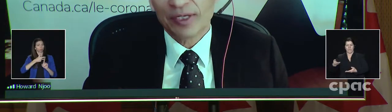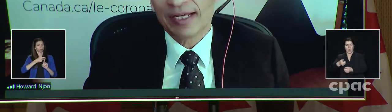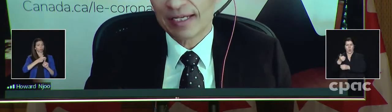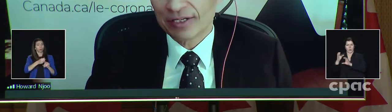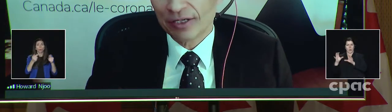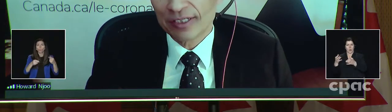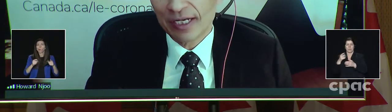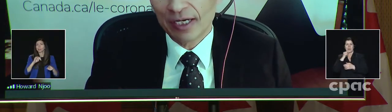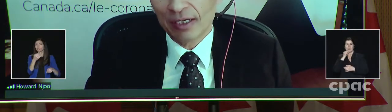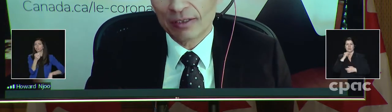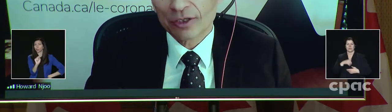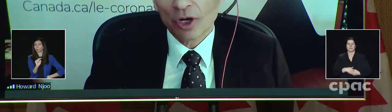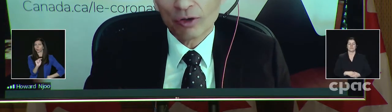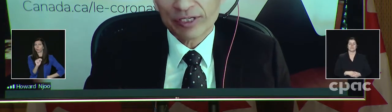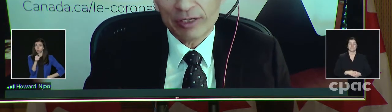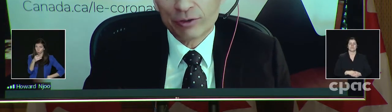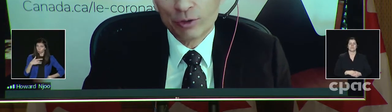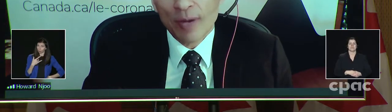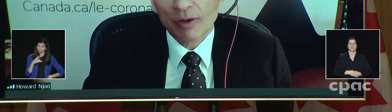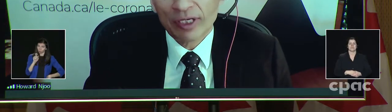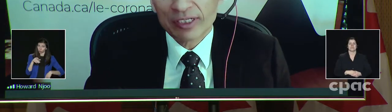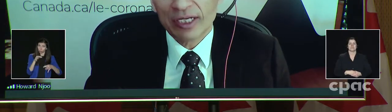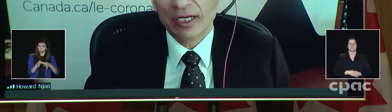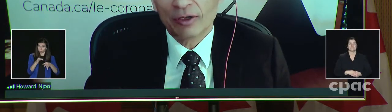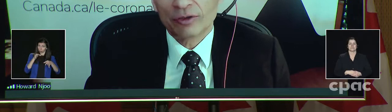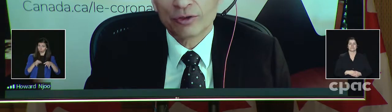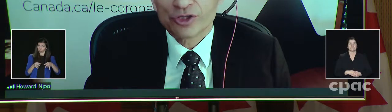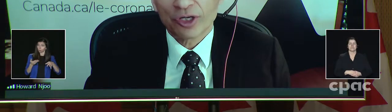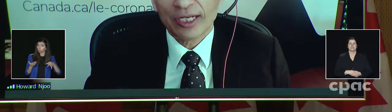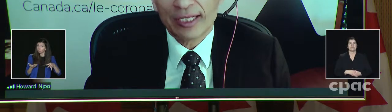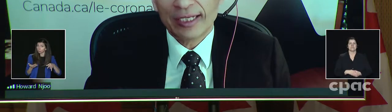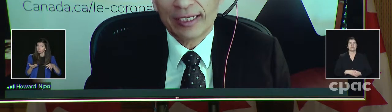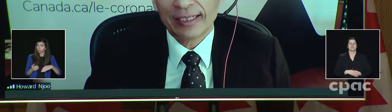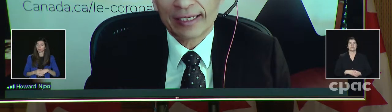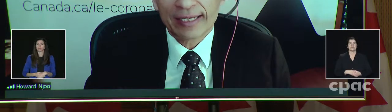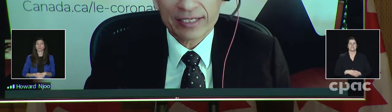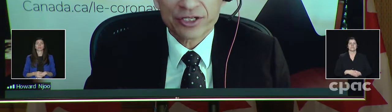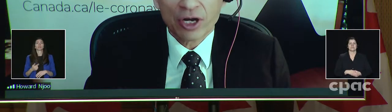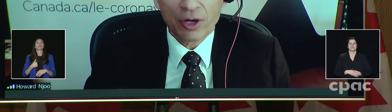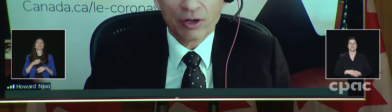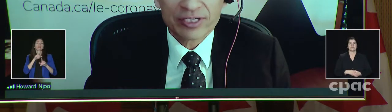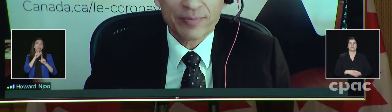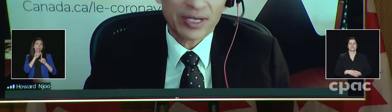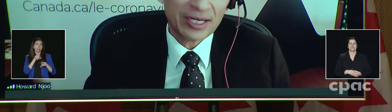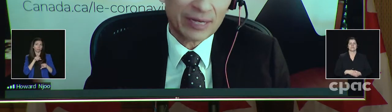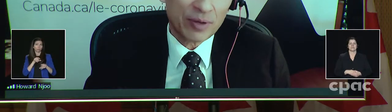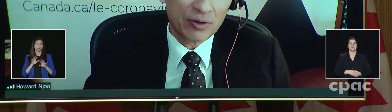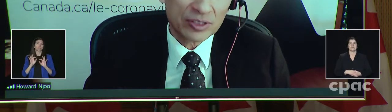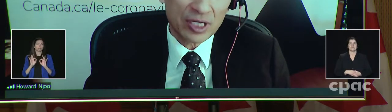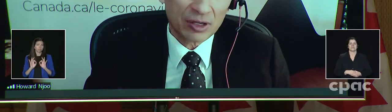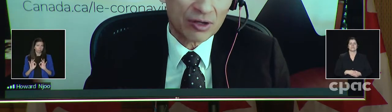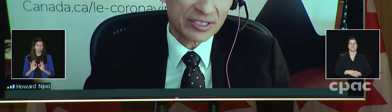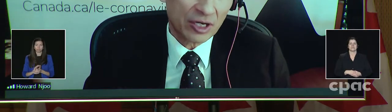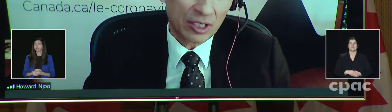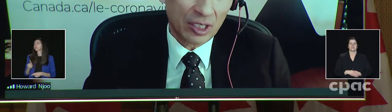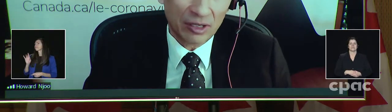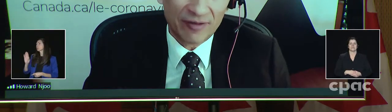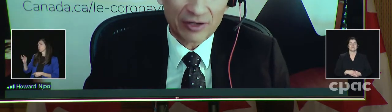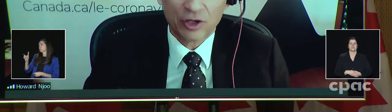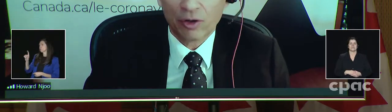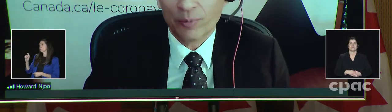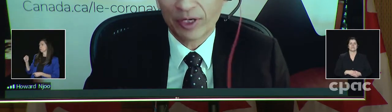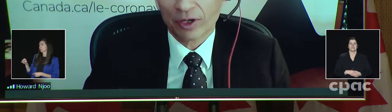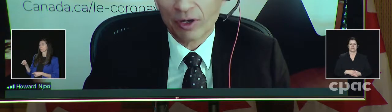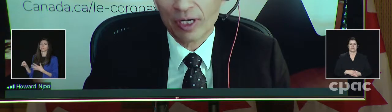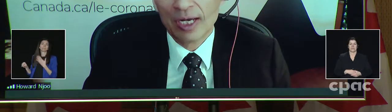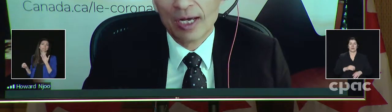Merci pour la question. C'est ce qu'on sait tout le monde. C'est toujours les questions. On ne sait pas les réponses concernant le